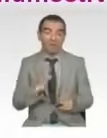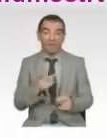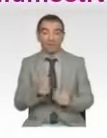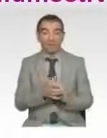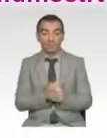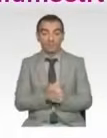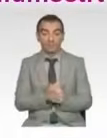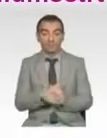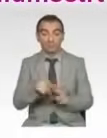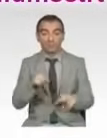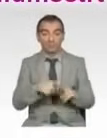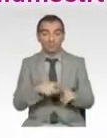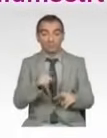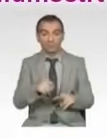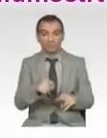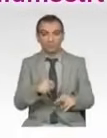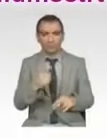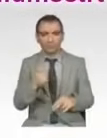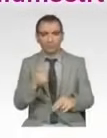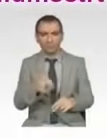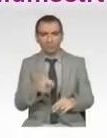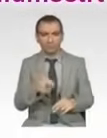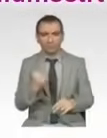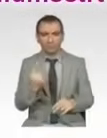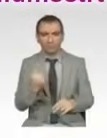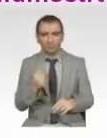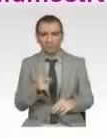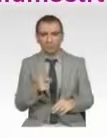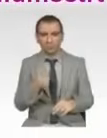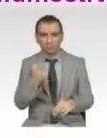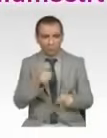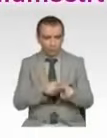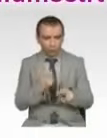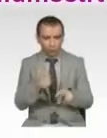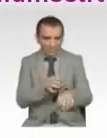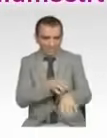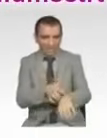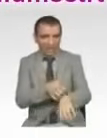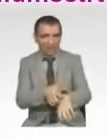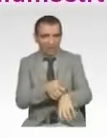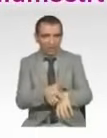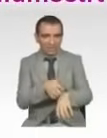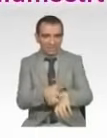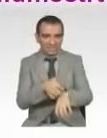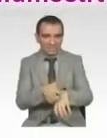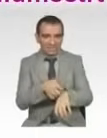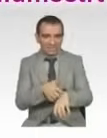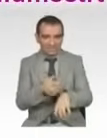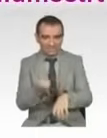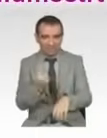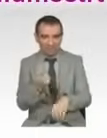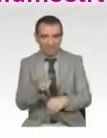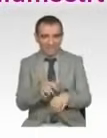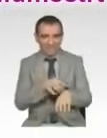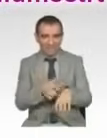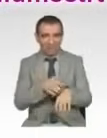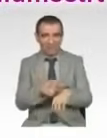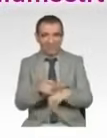ediyorum. Abdülkadir, uyuzu önlemeye yardımcı. Önlemeye yardımcı. Uyuzu biliyorsun değil mi? Evet, şöyle kaşındıran değil mi?